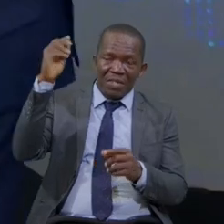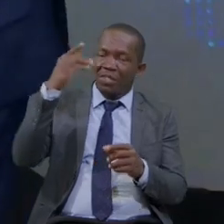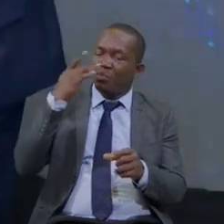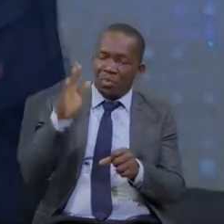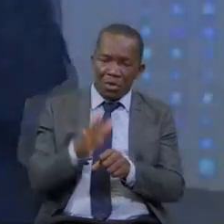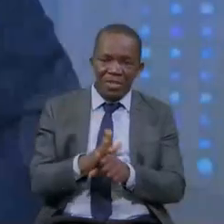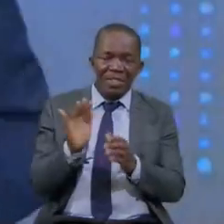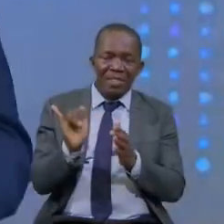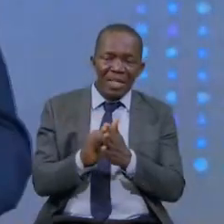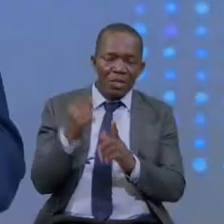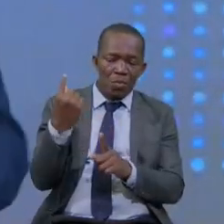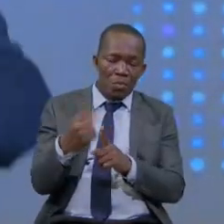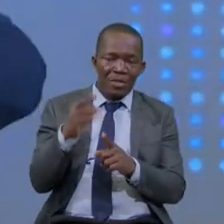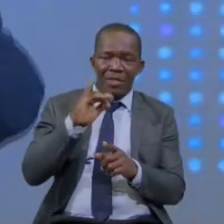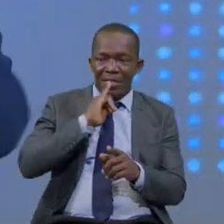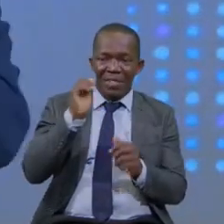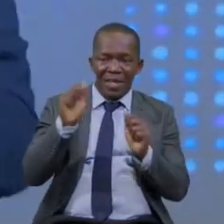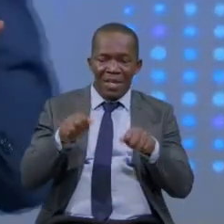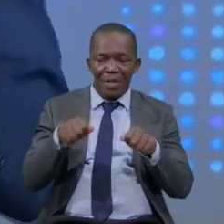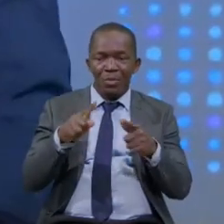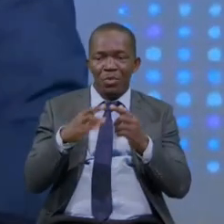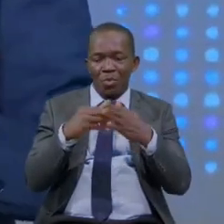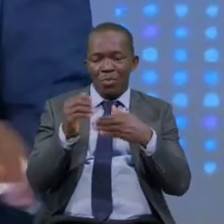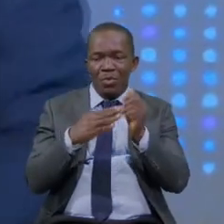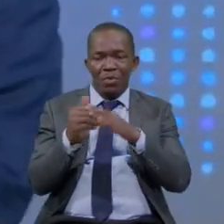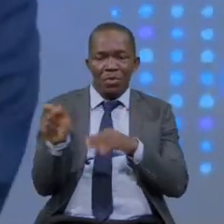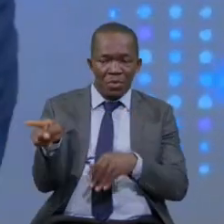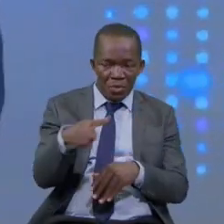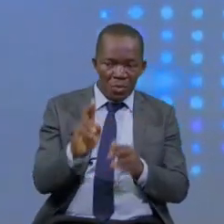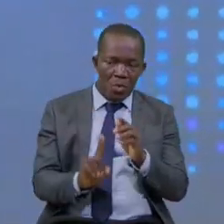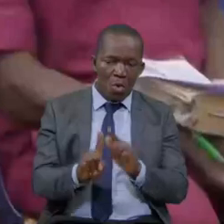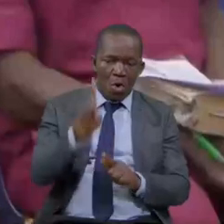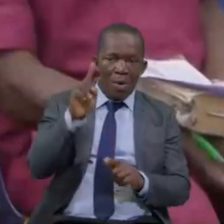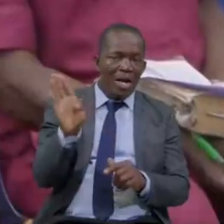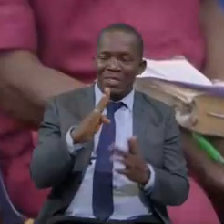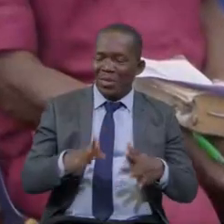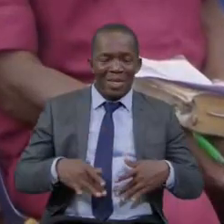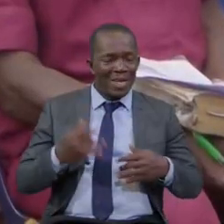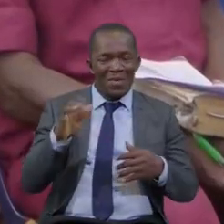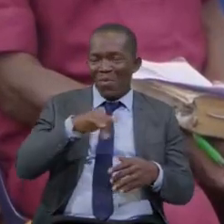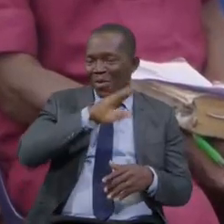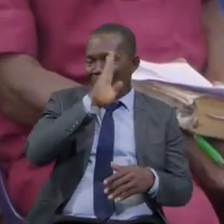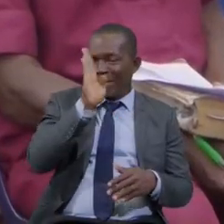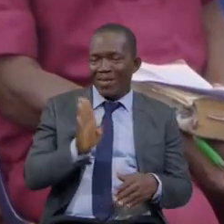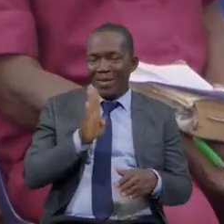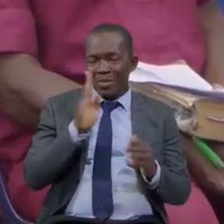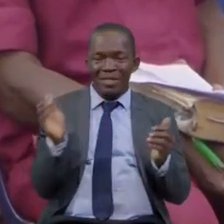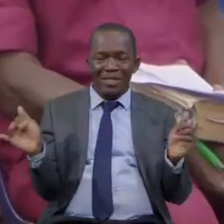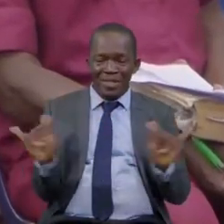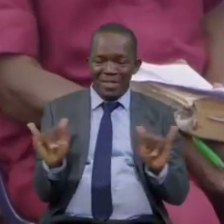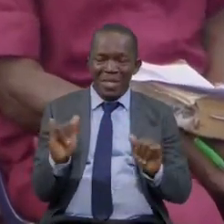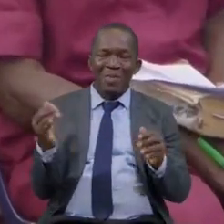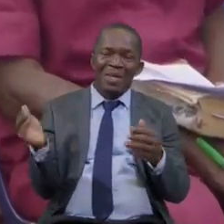il est capable de vous bâtir et ta vie, de vous édifier, et ta vie ne sera plus la même au